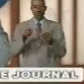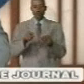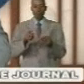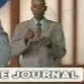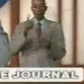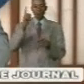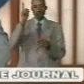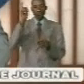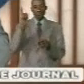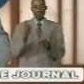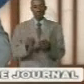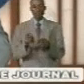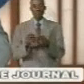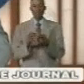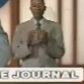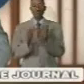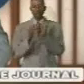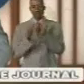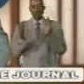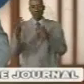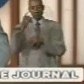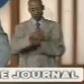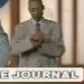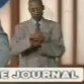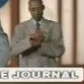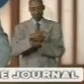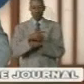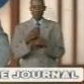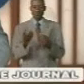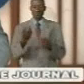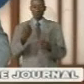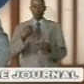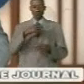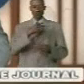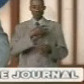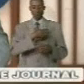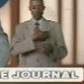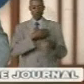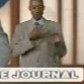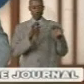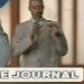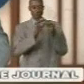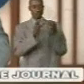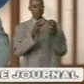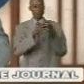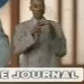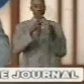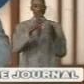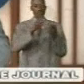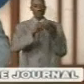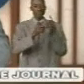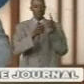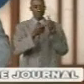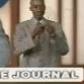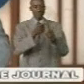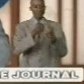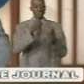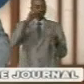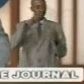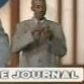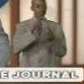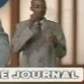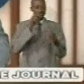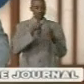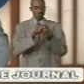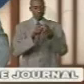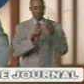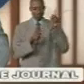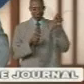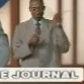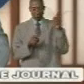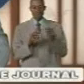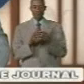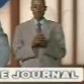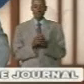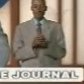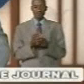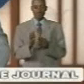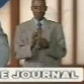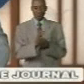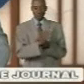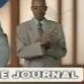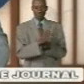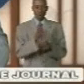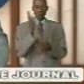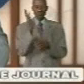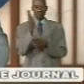malheur qui frappe nos frères vivant dans la partie orientale du pays. Francophonie, à présent, les conseils spéciaux du